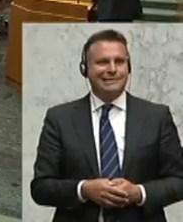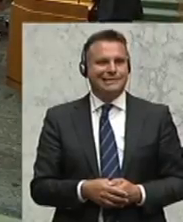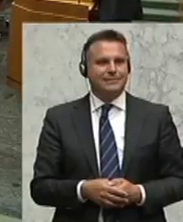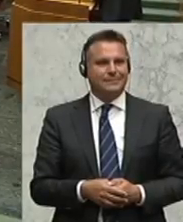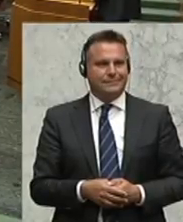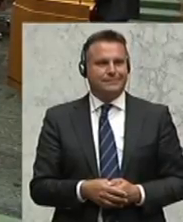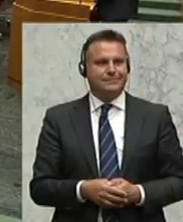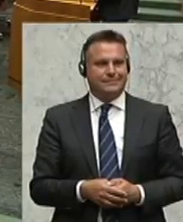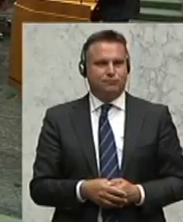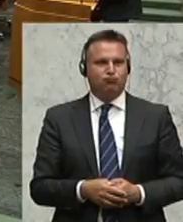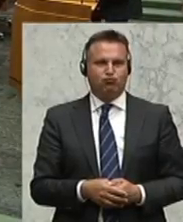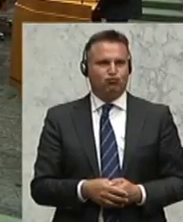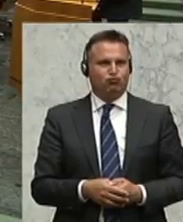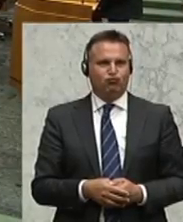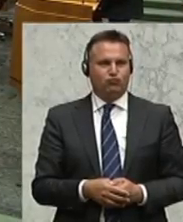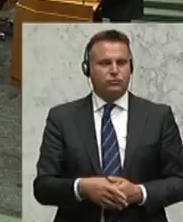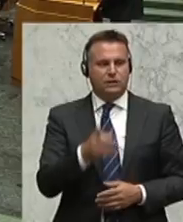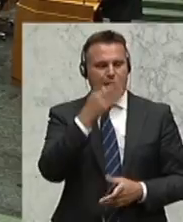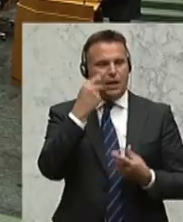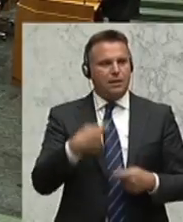Danke, Herr Präsident, sehr geehrter Herr Minister.